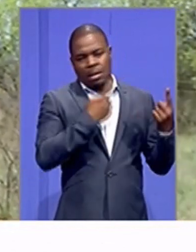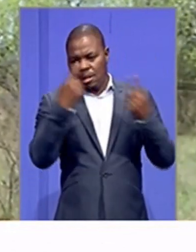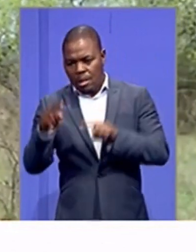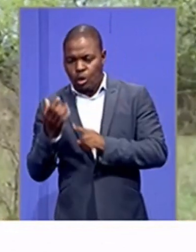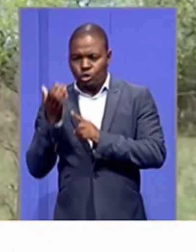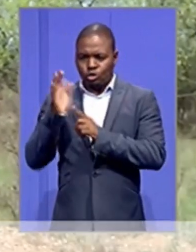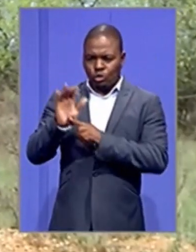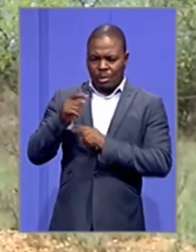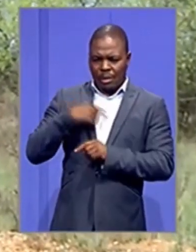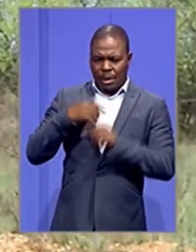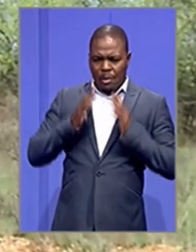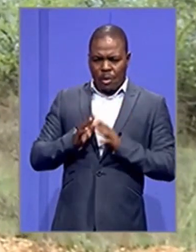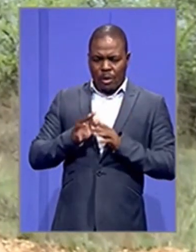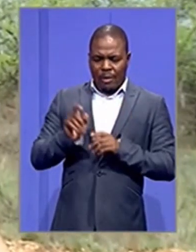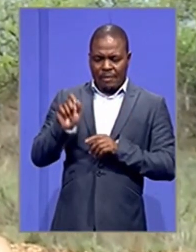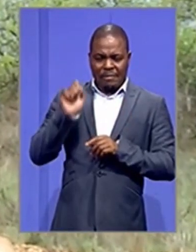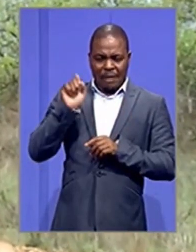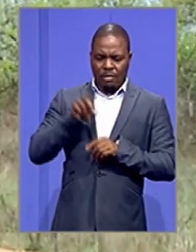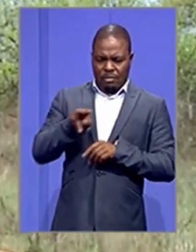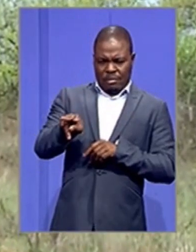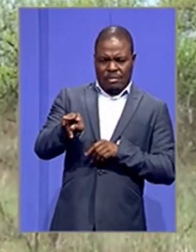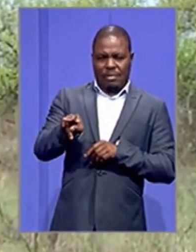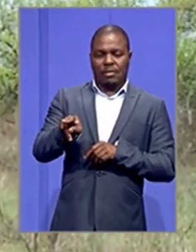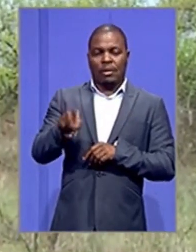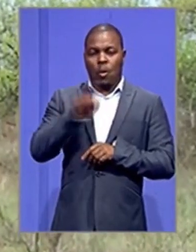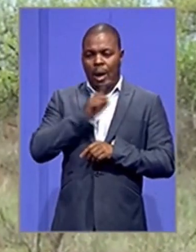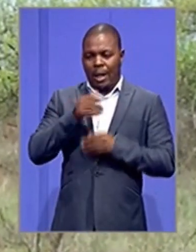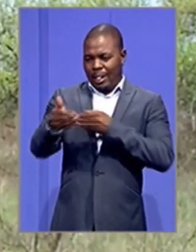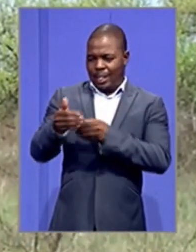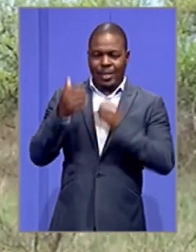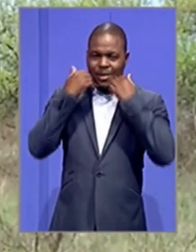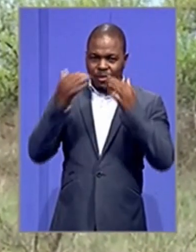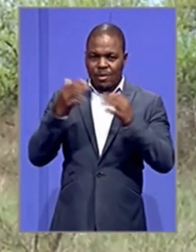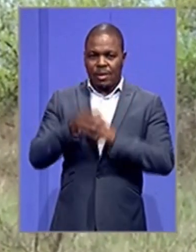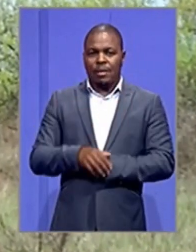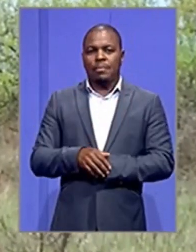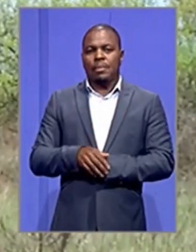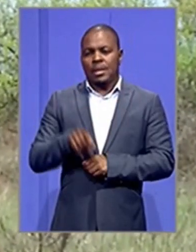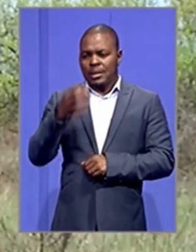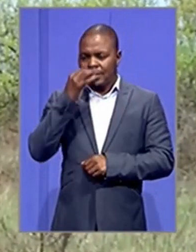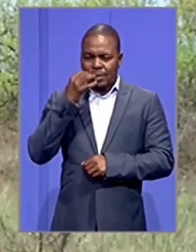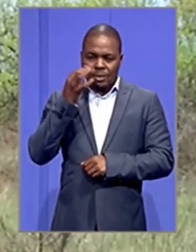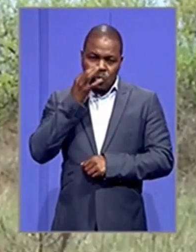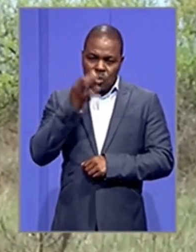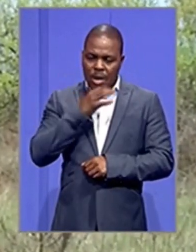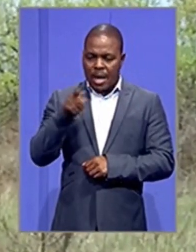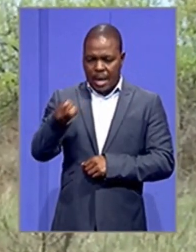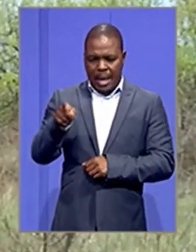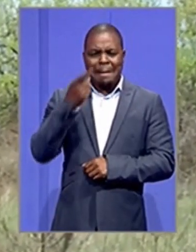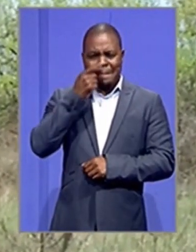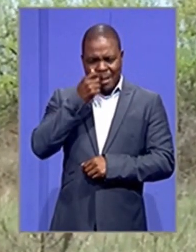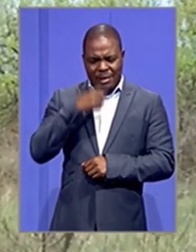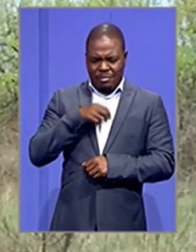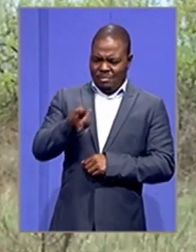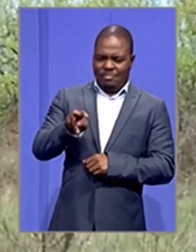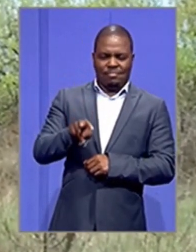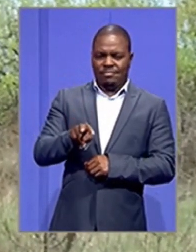from a distance because he didn't want to go near. And when I went near there, he was saying it was a man. So I went there, I saw